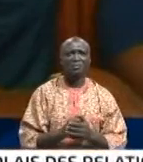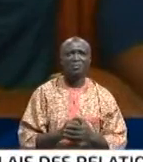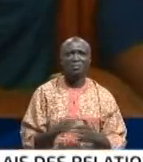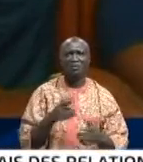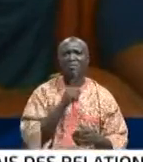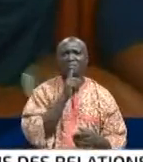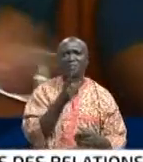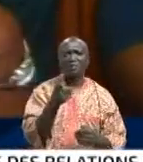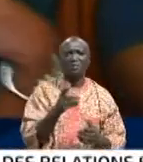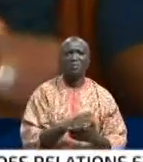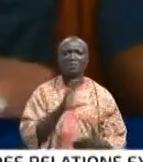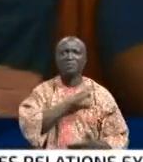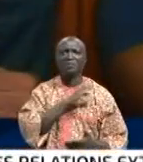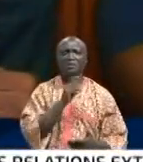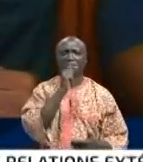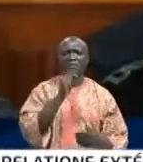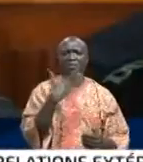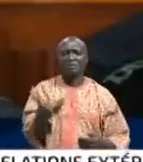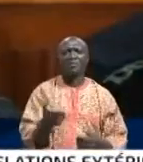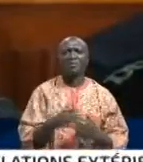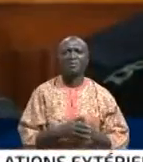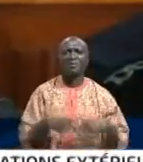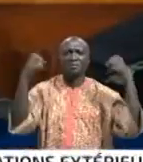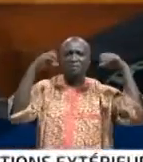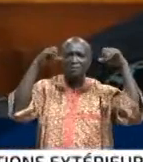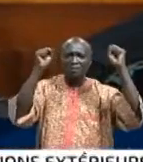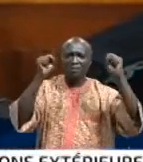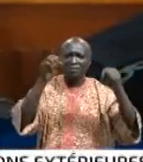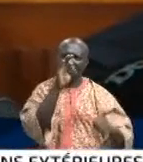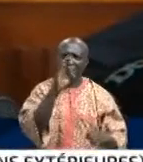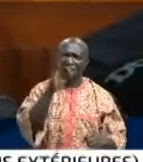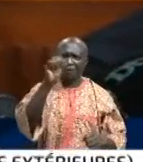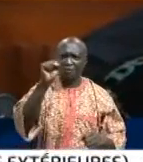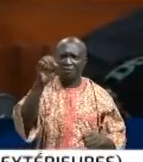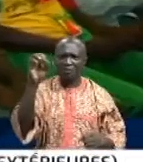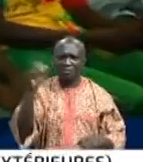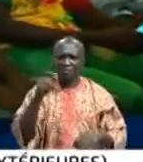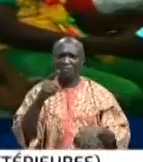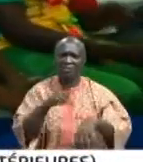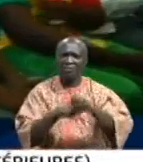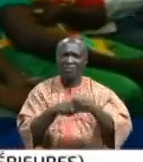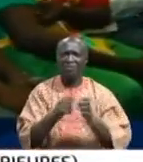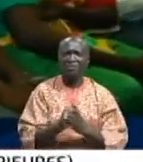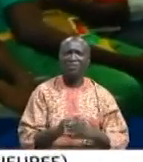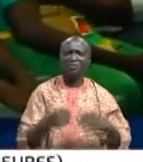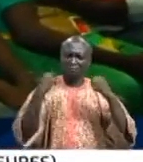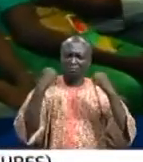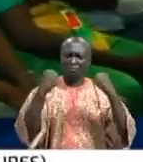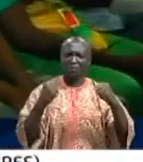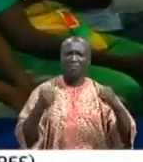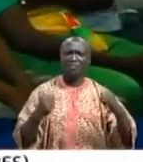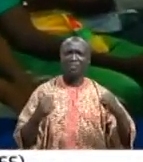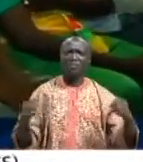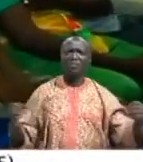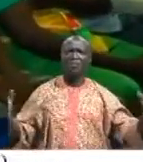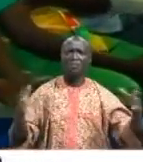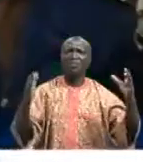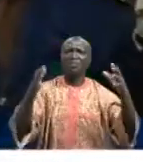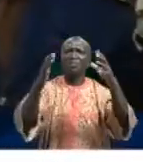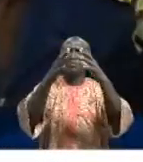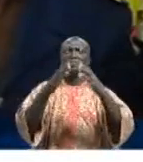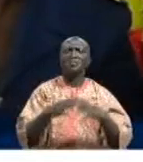on va renforcer le président de la Fédération souhaite une forte mobilisation ce samedi pour atteindre ses